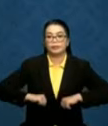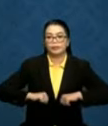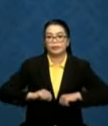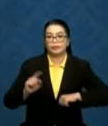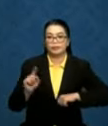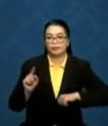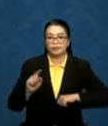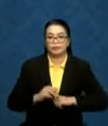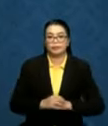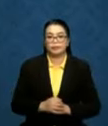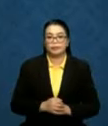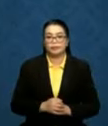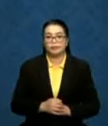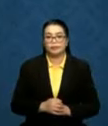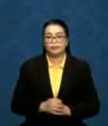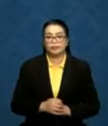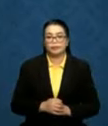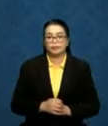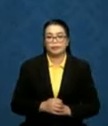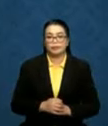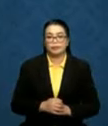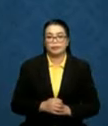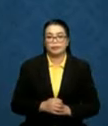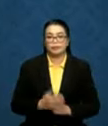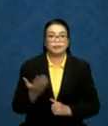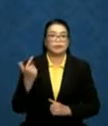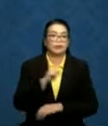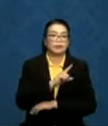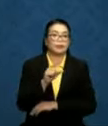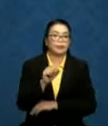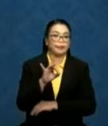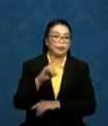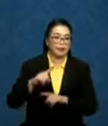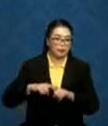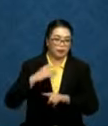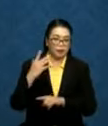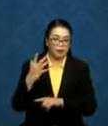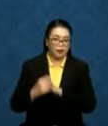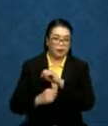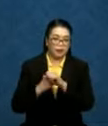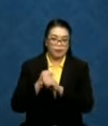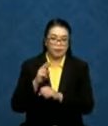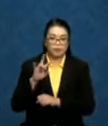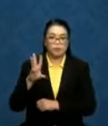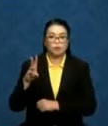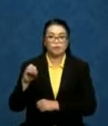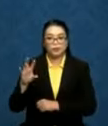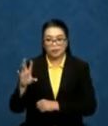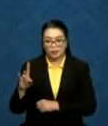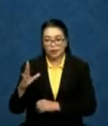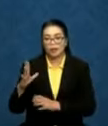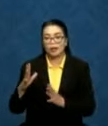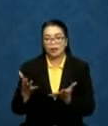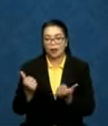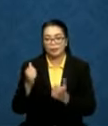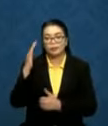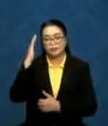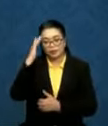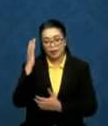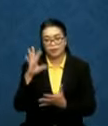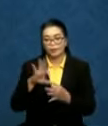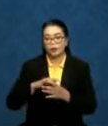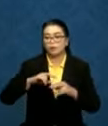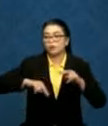มติเอิ่มเมื่อวันที่ 28พฤษภาคม 2567รับทราบรายงานของผู้สอบ